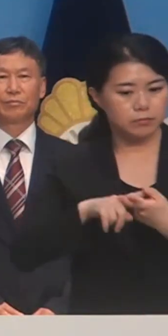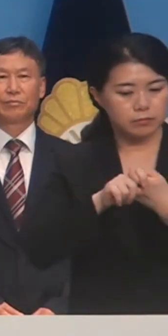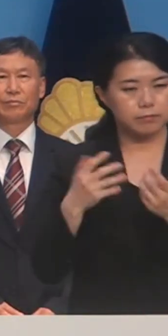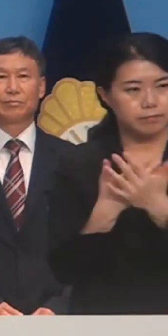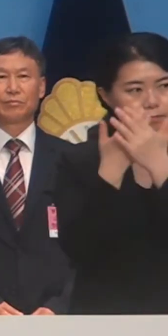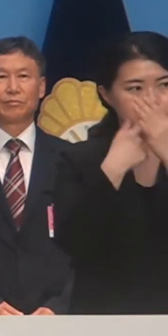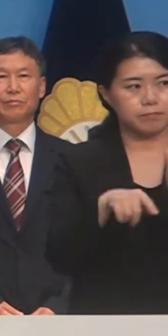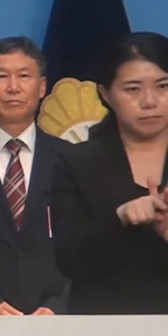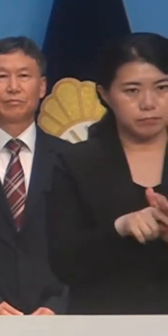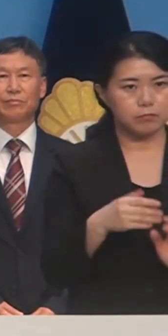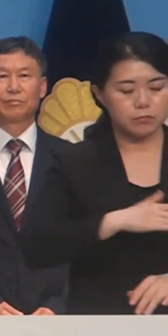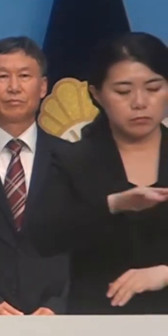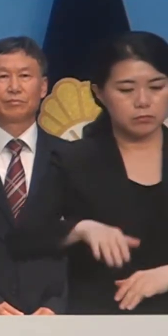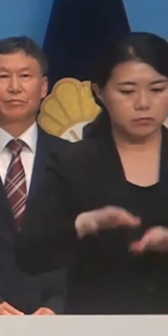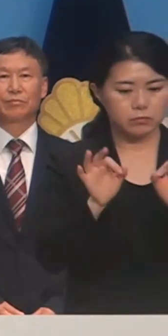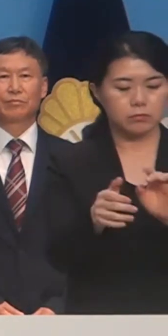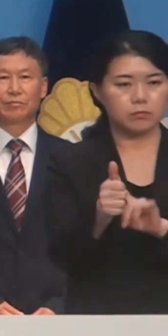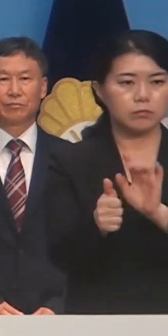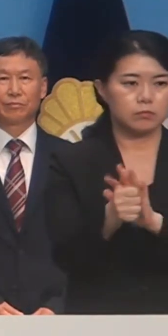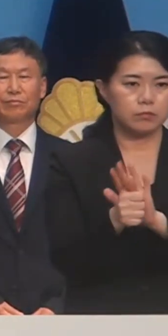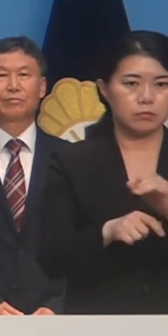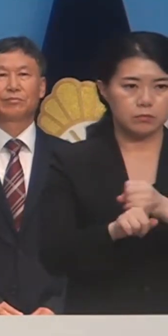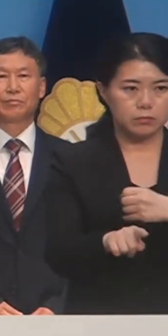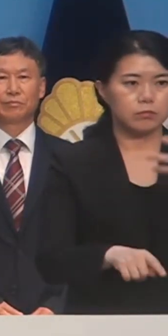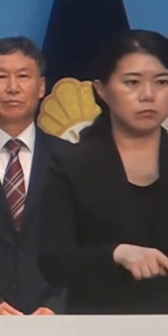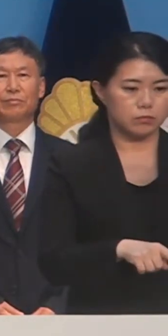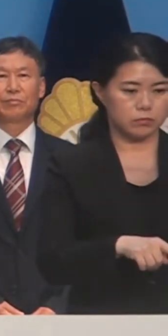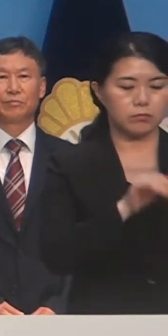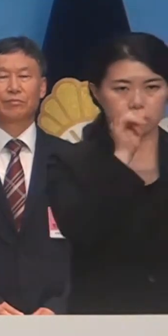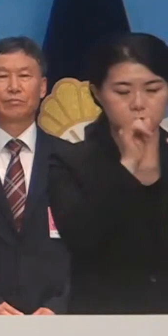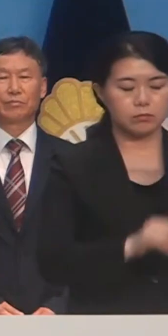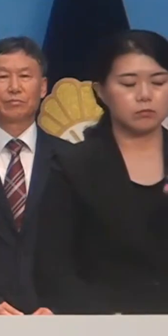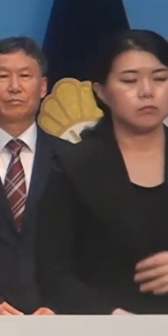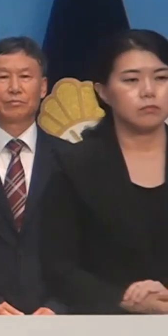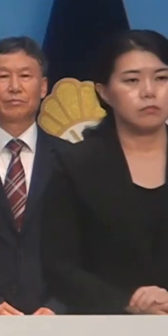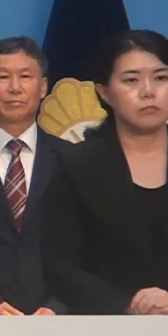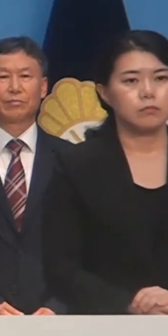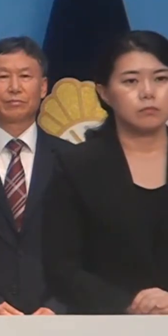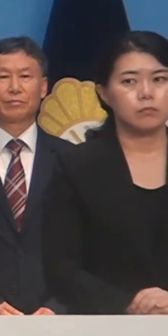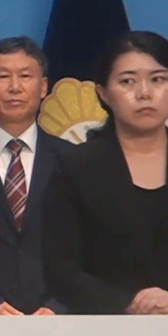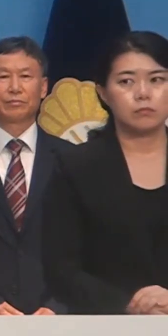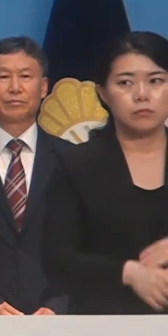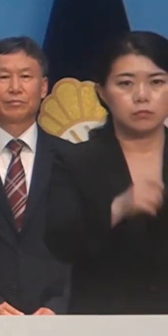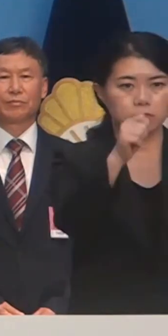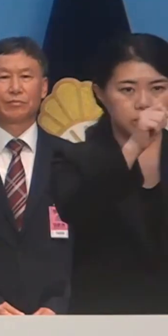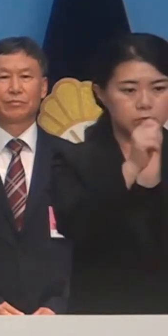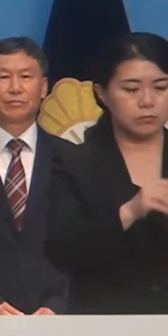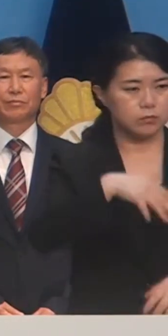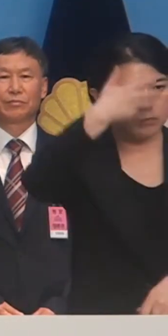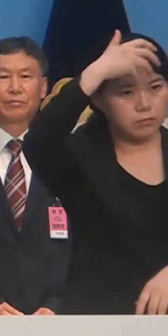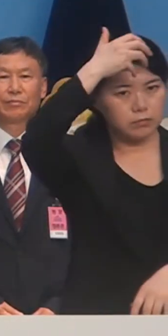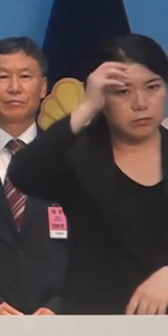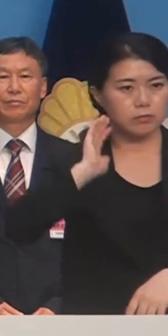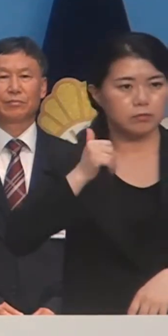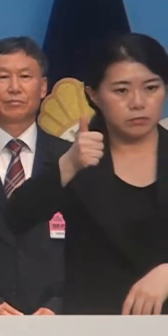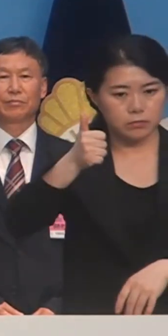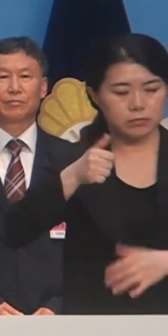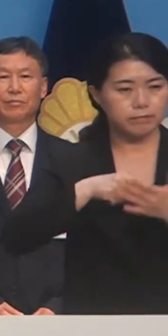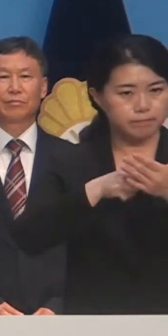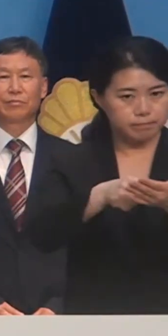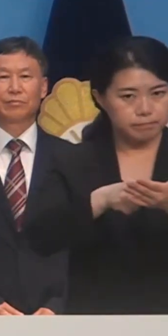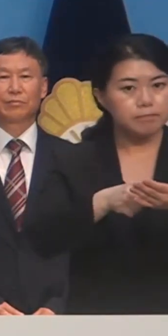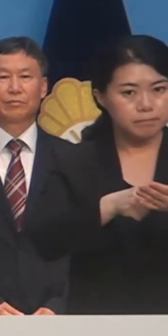발전을 위해 우리가 김문수를 지지하는 이유는 세 가지로 압축할 수 있다. 첫째, 트럼프 대통령이